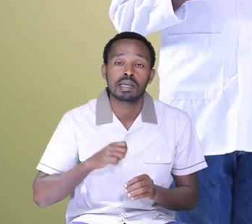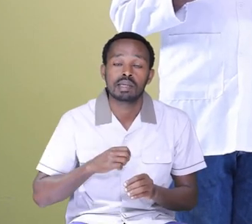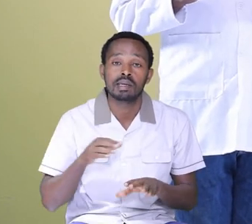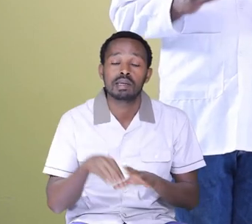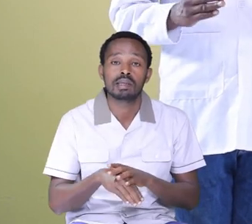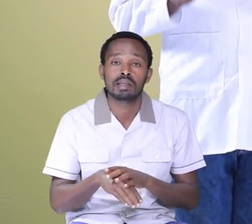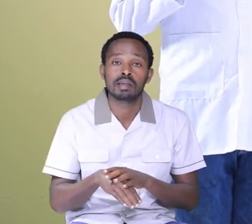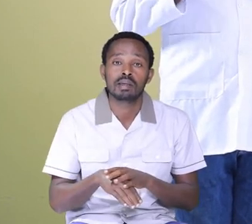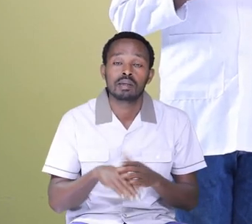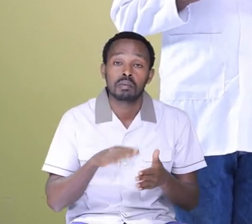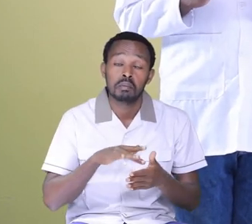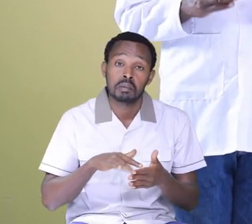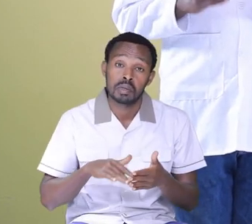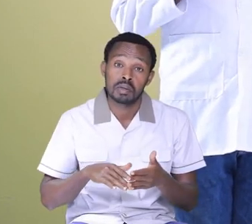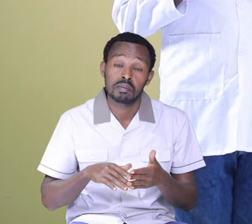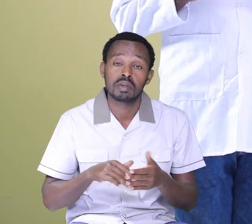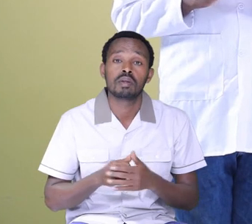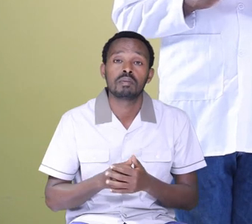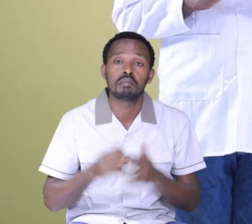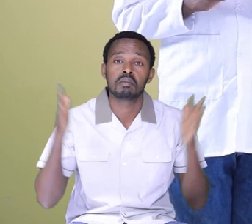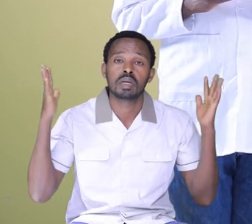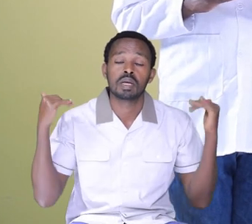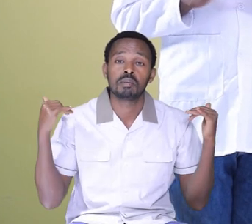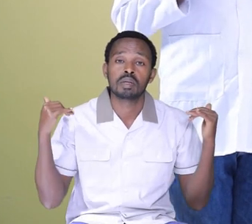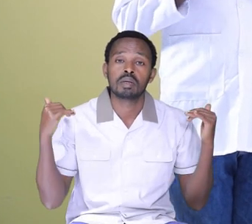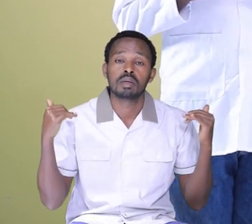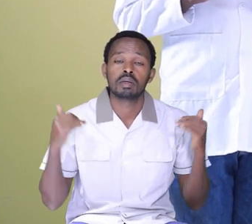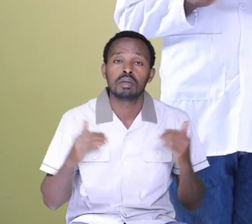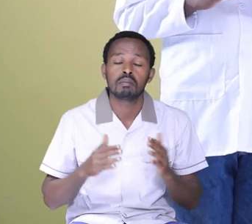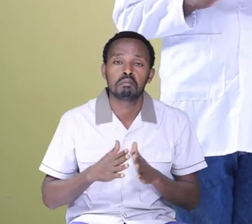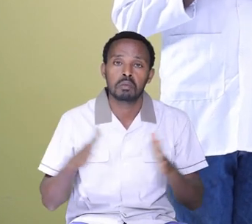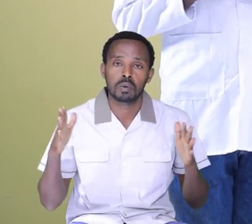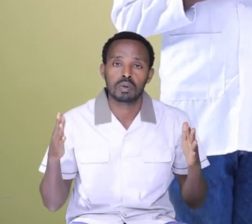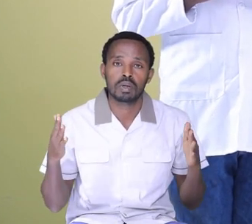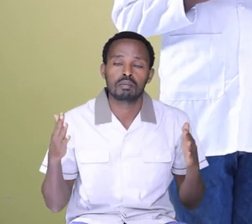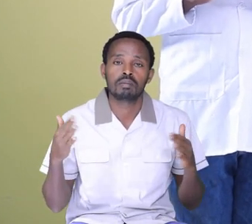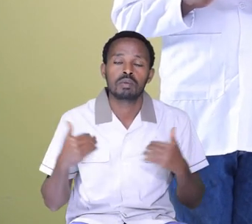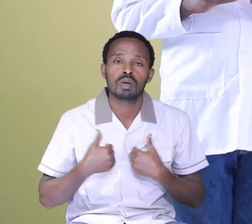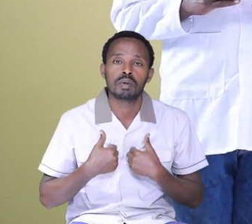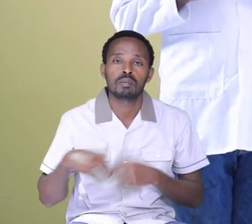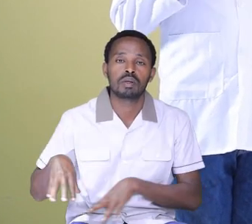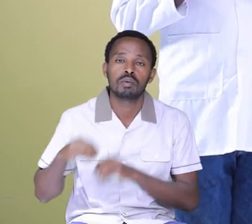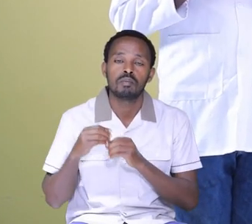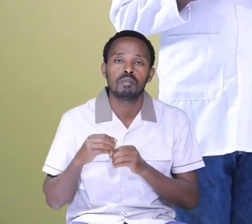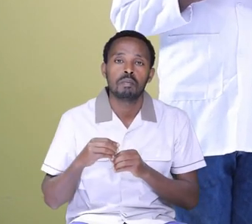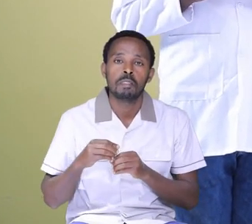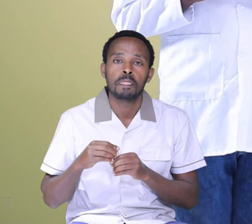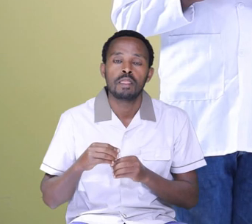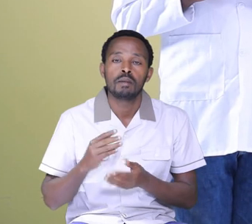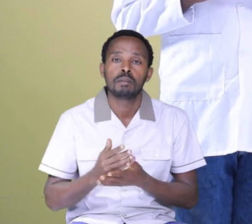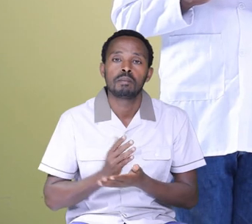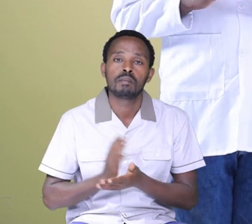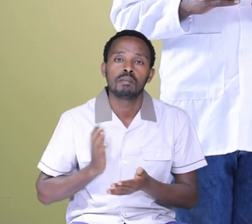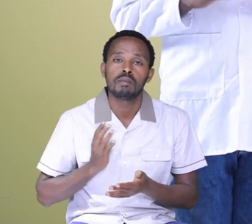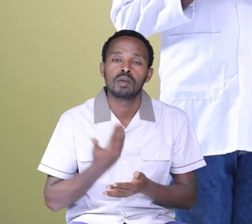isin qo'achiistan abdii guddaan isin irraa qaba. Tole, barattoota, barnoota keenya yeroo darbee